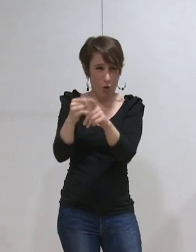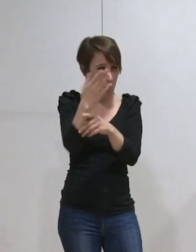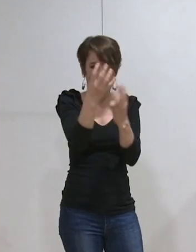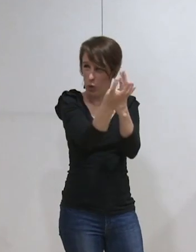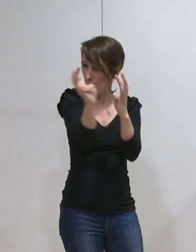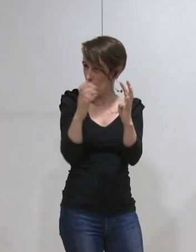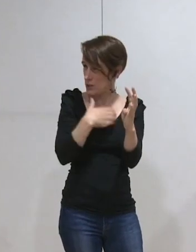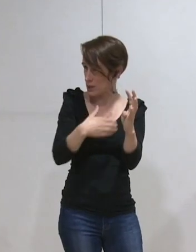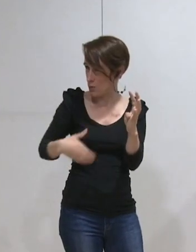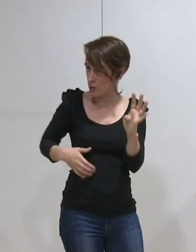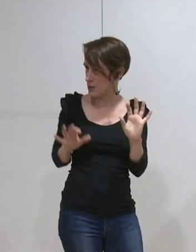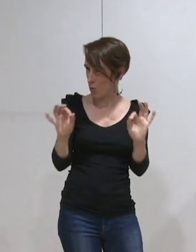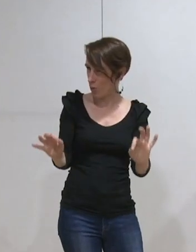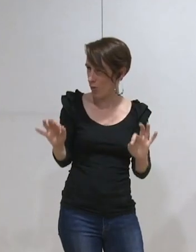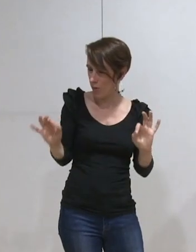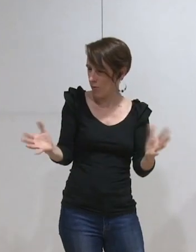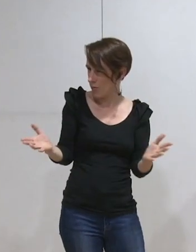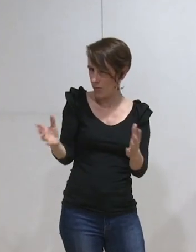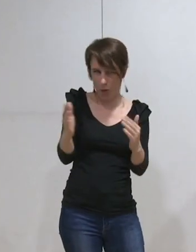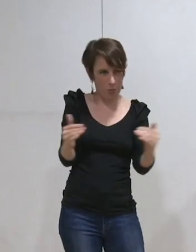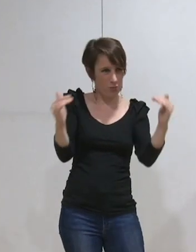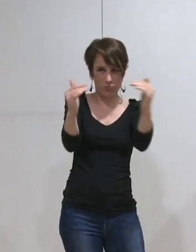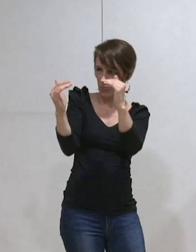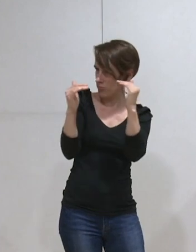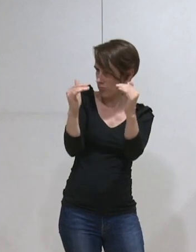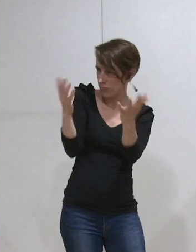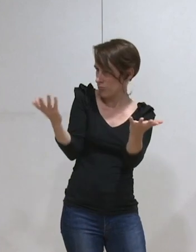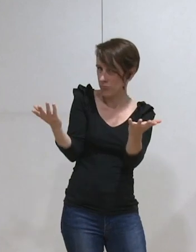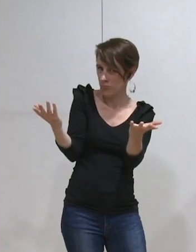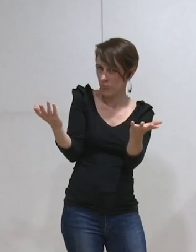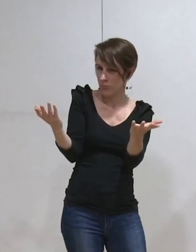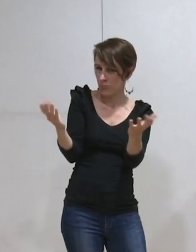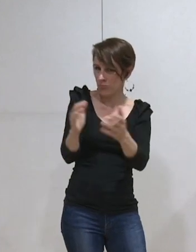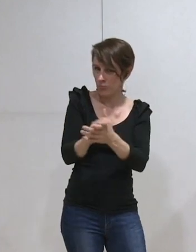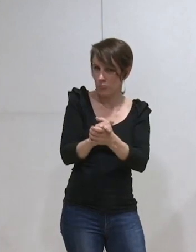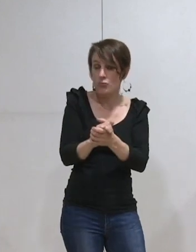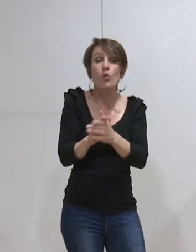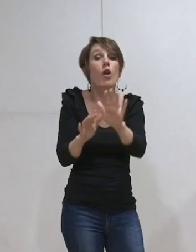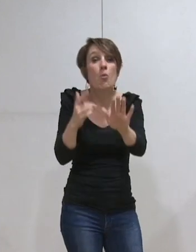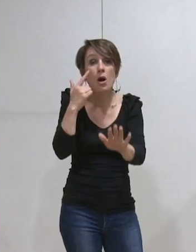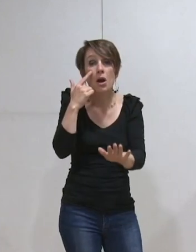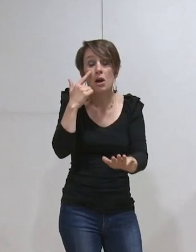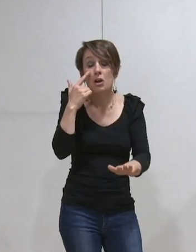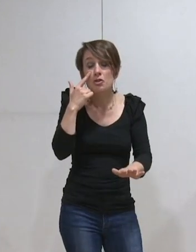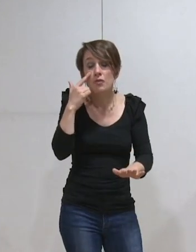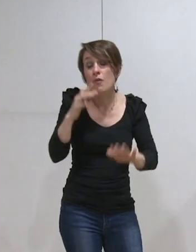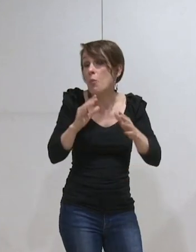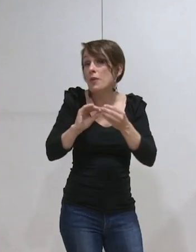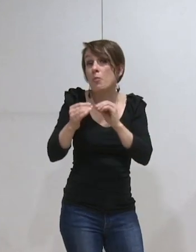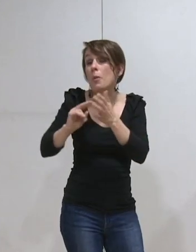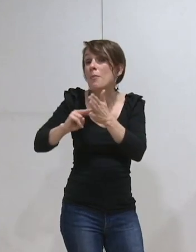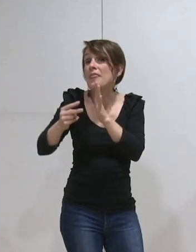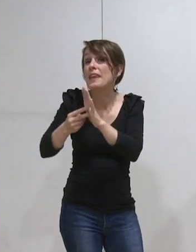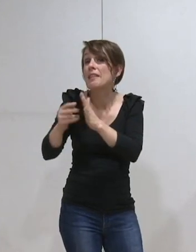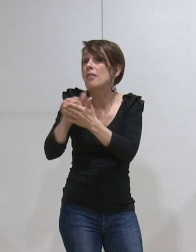municipaux surtout sur ces dossiers donc je vais faire regarder si il y a eu un problème technique ou bien de votre côté ce qui peut arriver